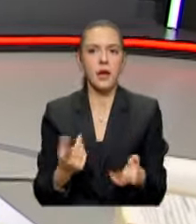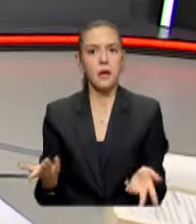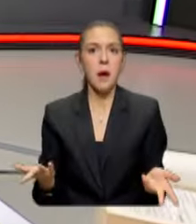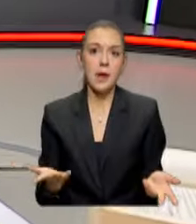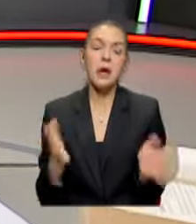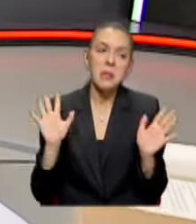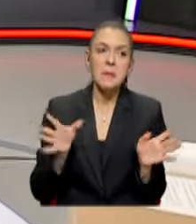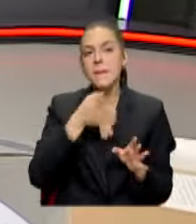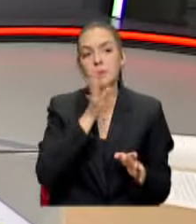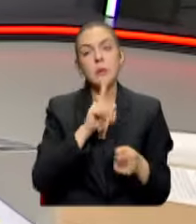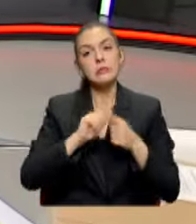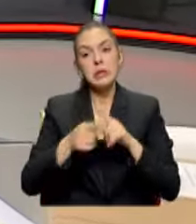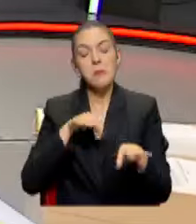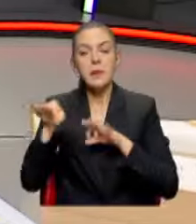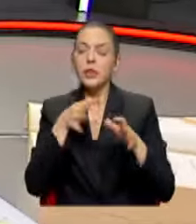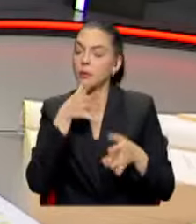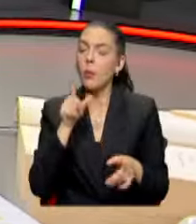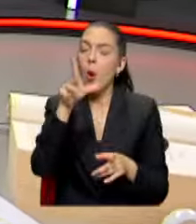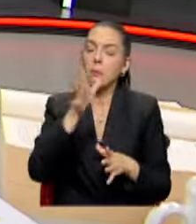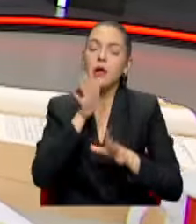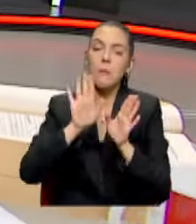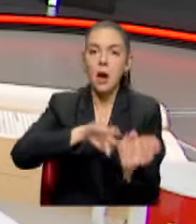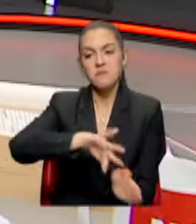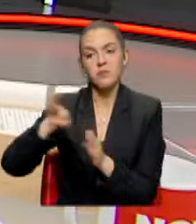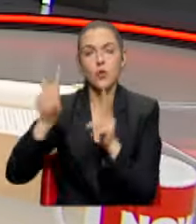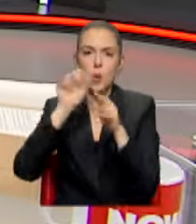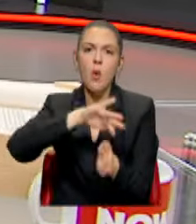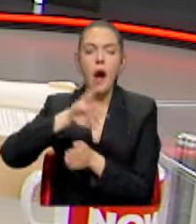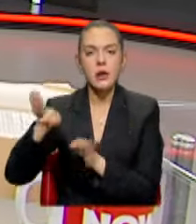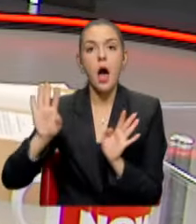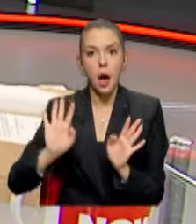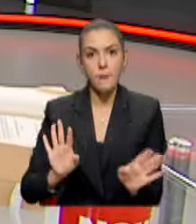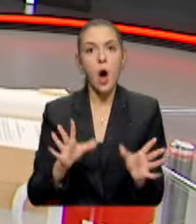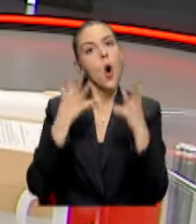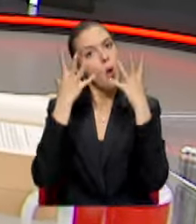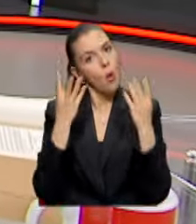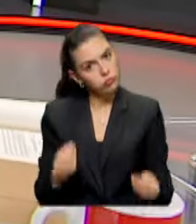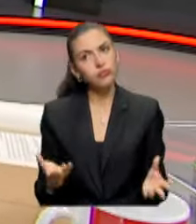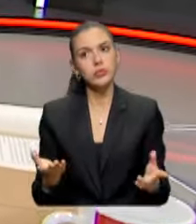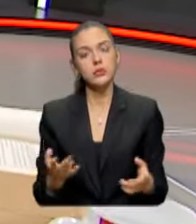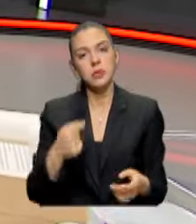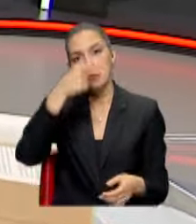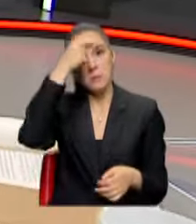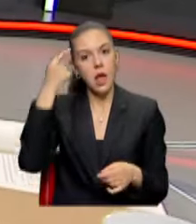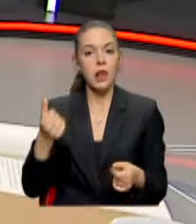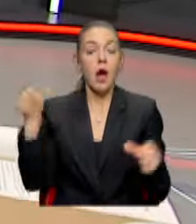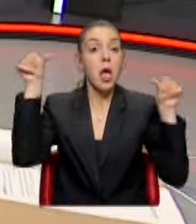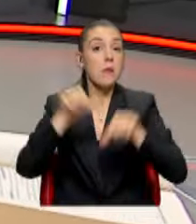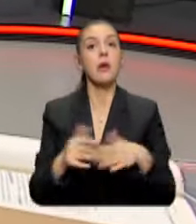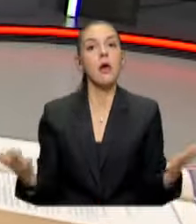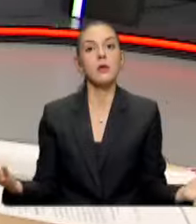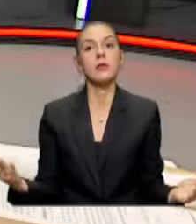tabii bilmiyorum stratejilerini onlar bilir ayrı konu ama olursa olsun efendim olsun Belki de